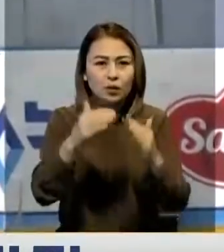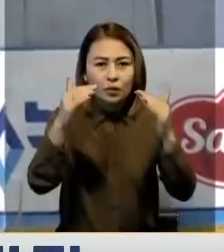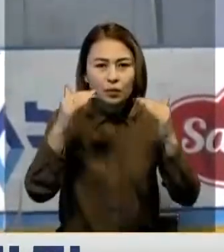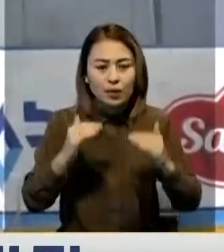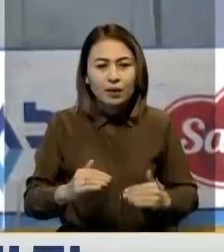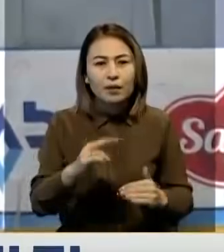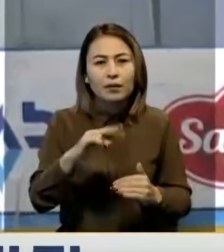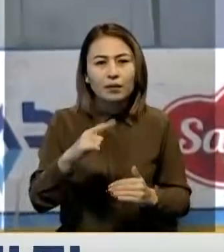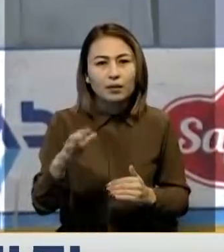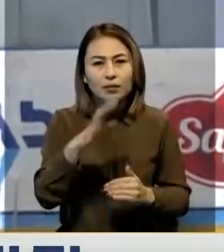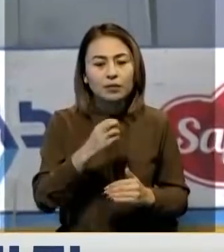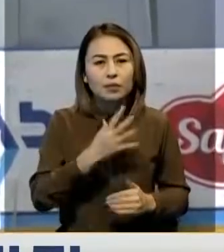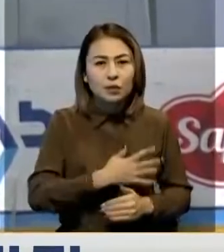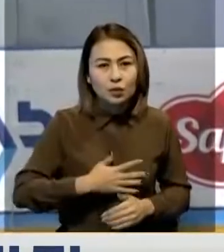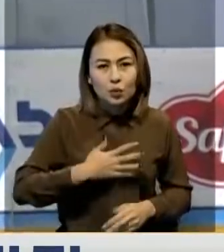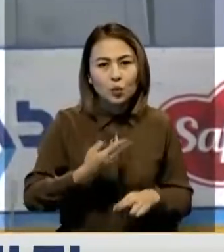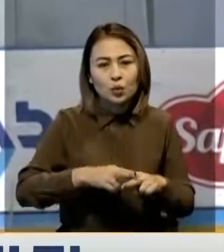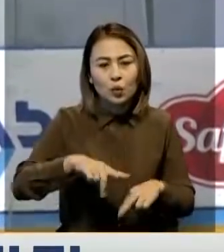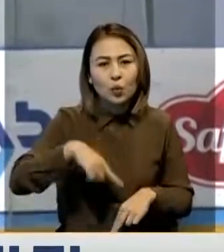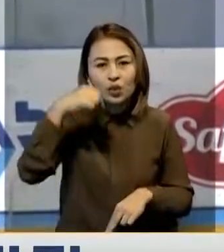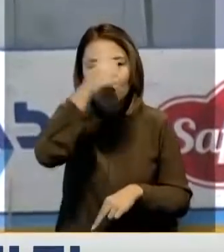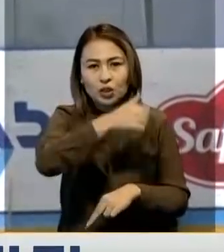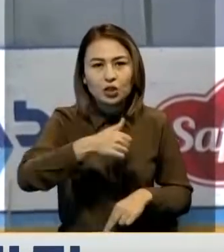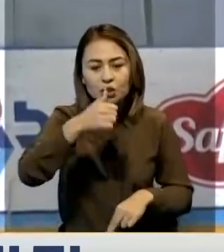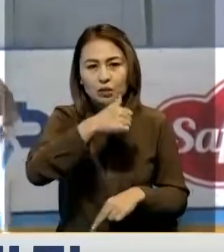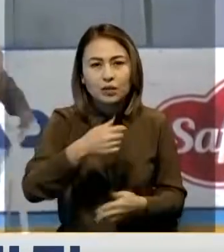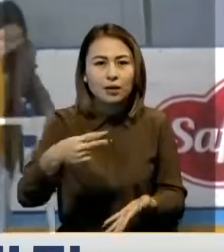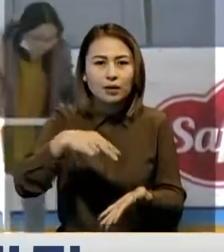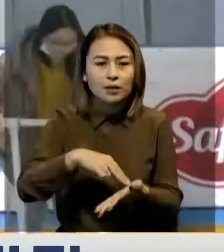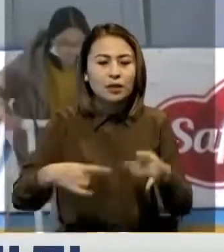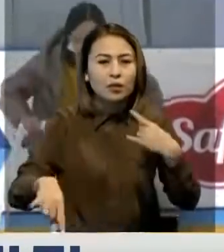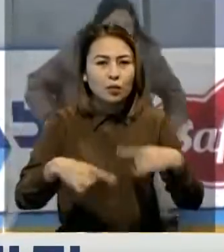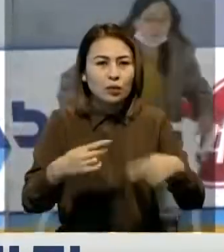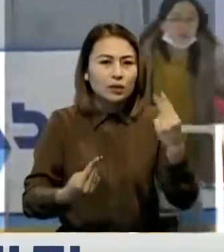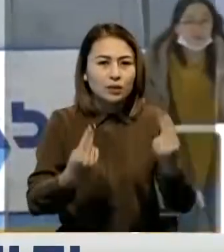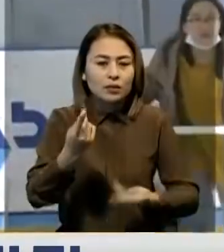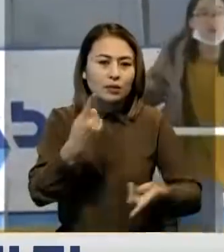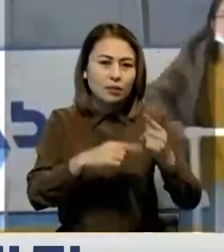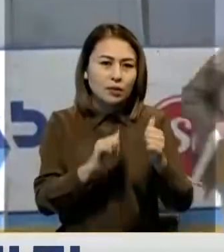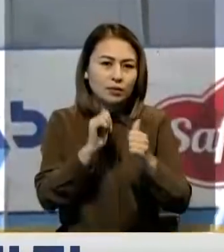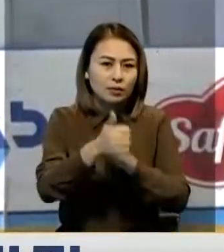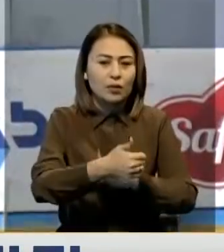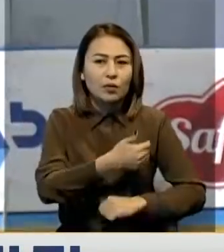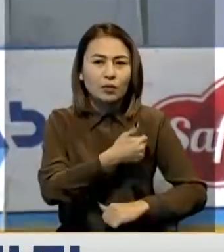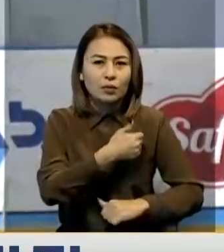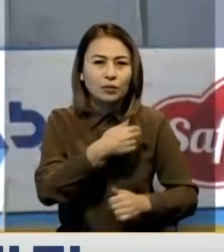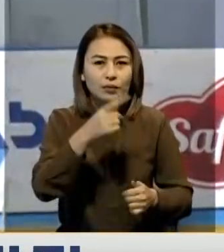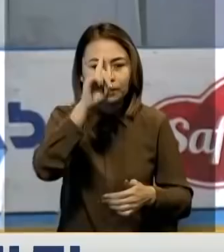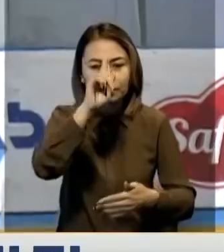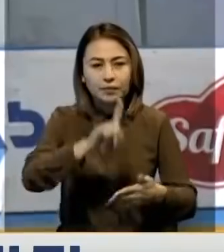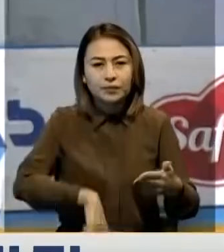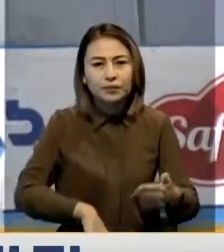қалғаны жабырқатып тастады. Енді биыл сыр аяқдаушылары премьер лигаға қайта оралады деген сенім